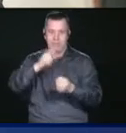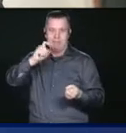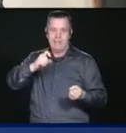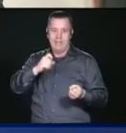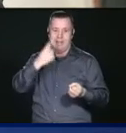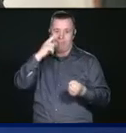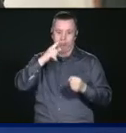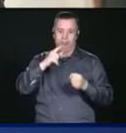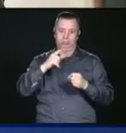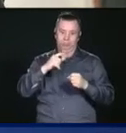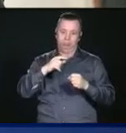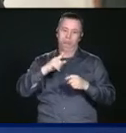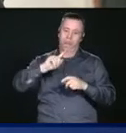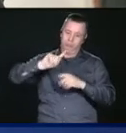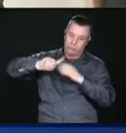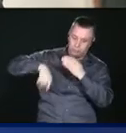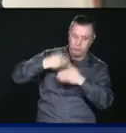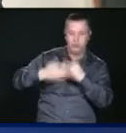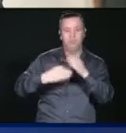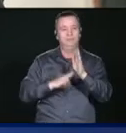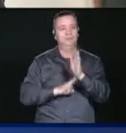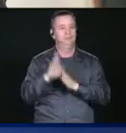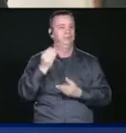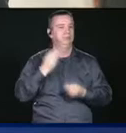force après la pandémie.